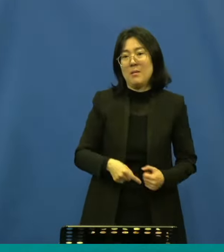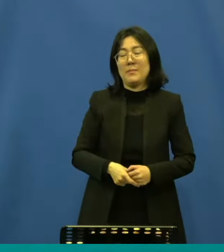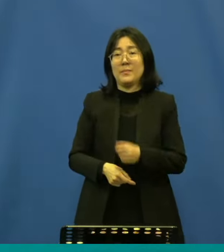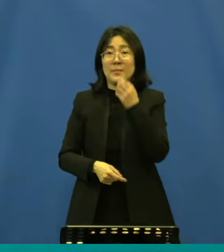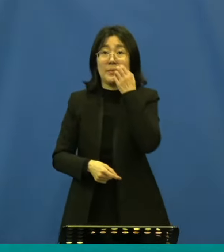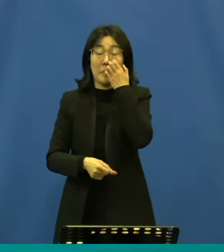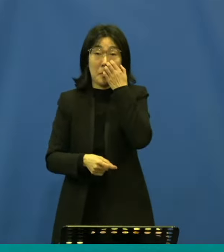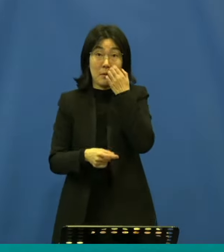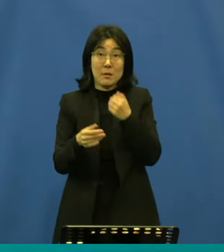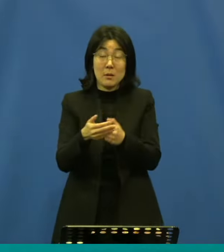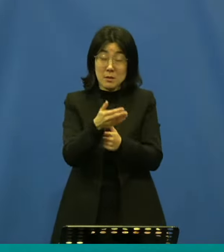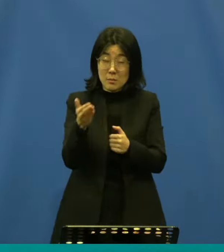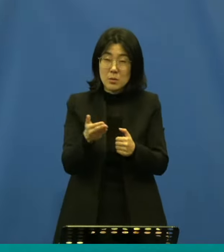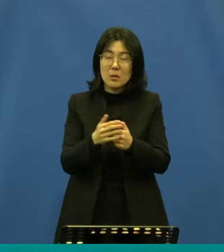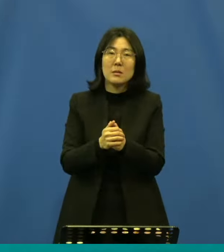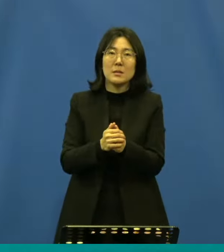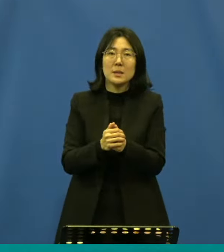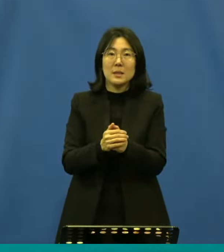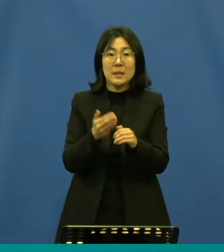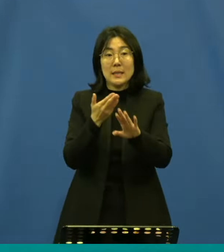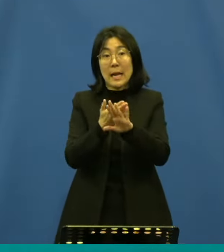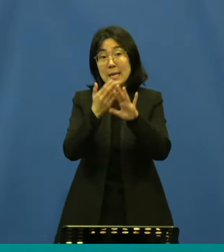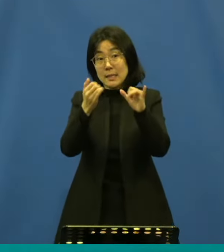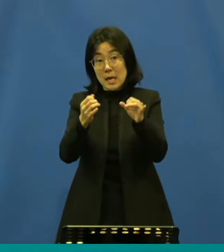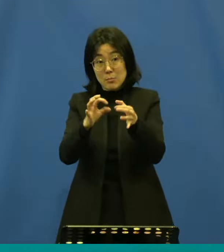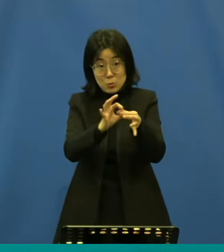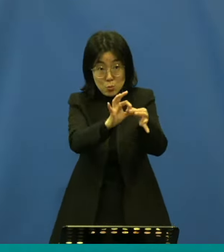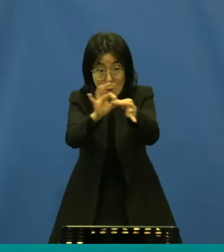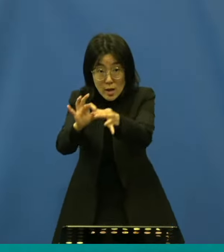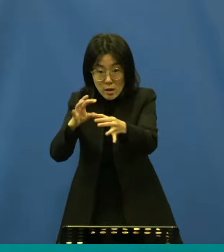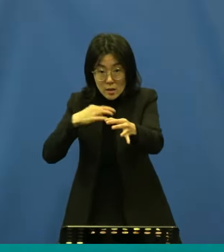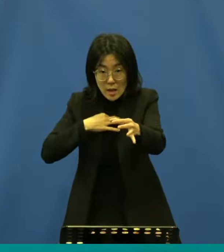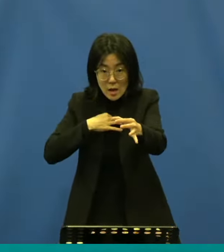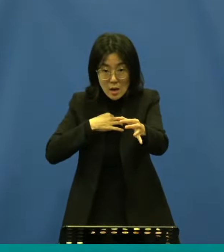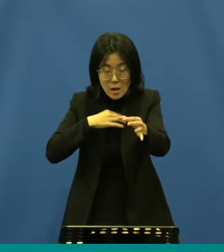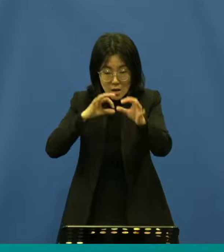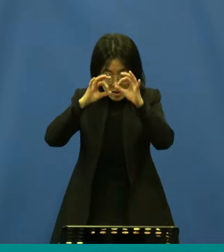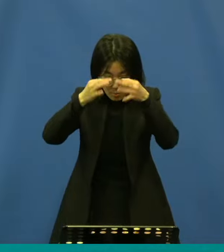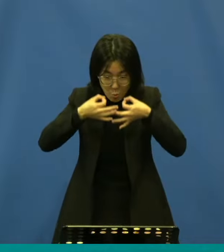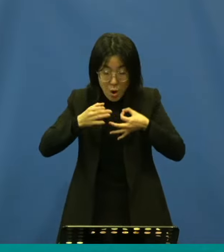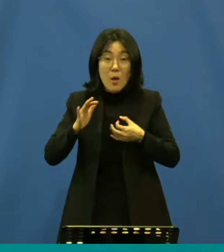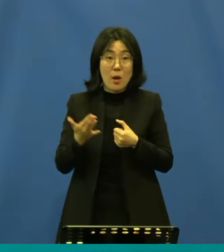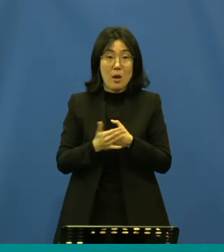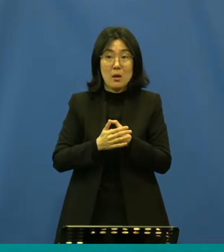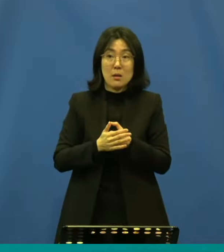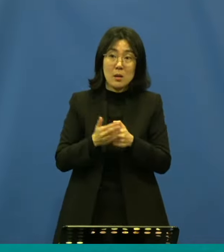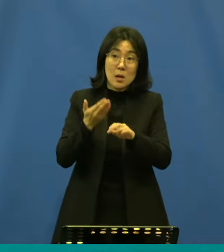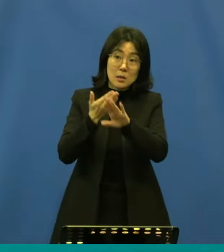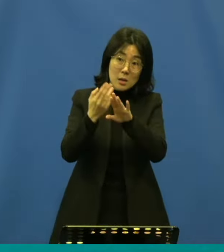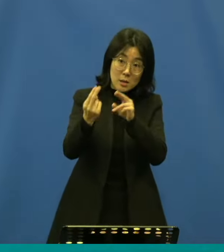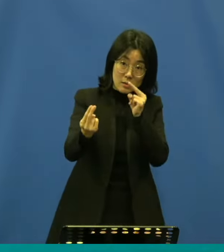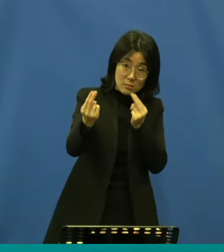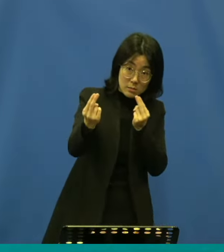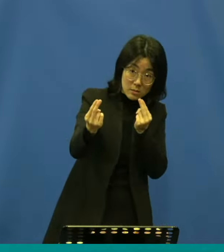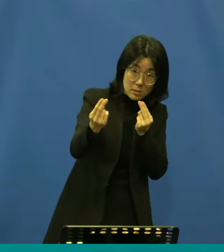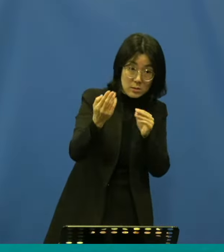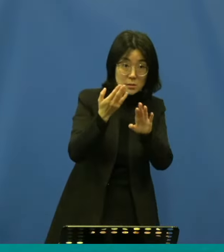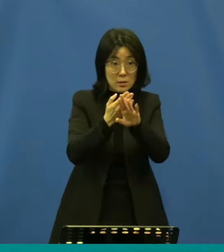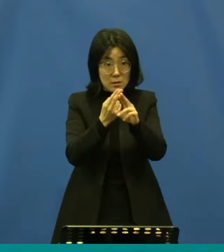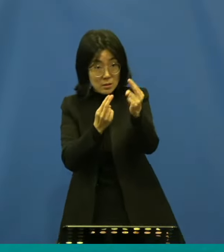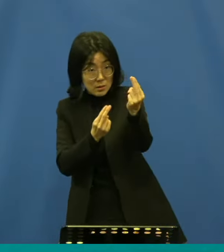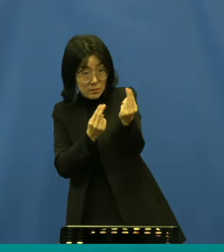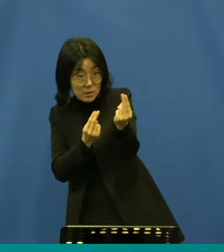이것을 심리학적 용어로는 투사라고도 하죠. 그래서 계속 타인과의 관계 속에 자기를 바라보는